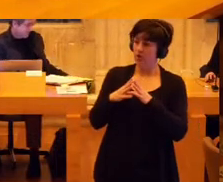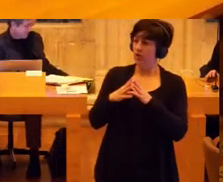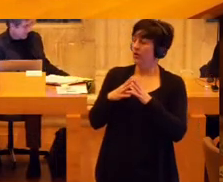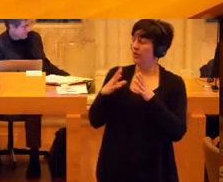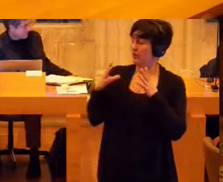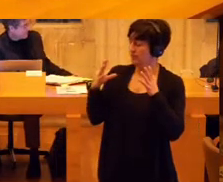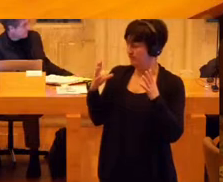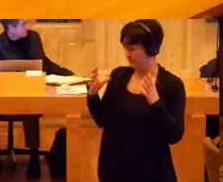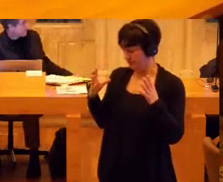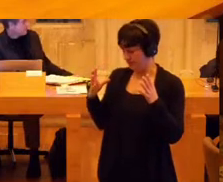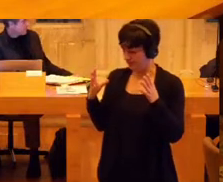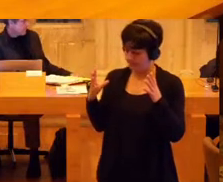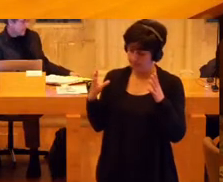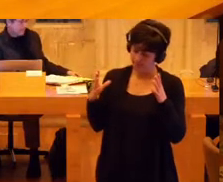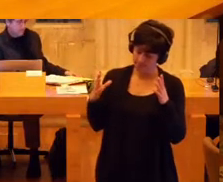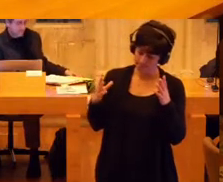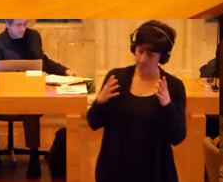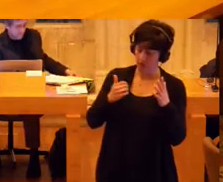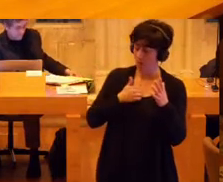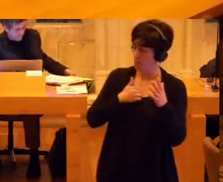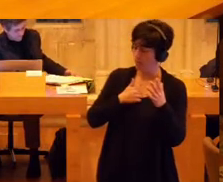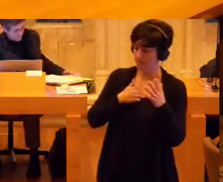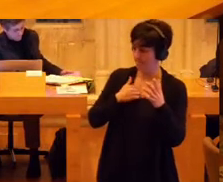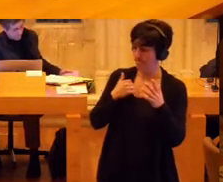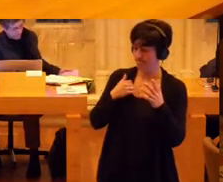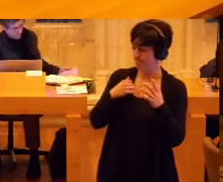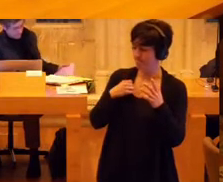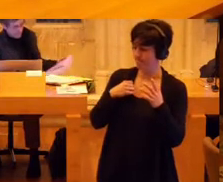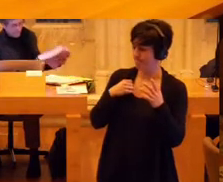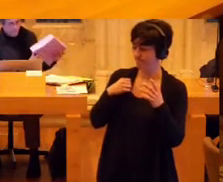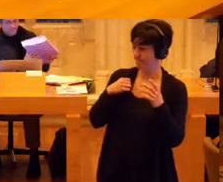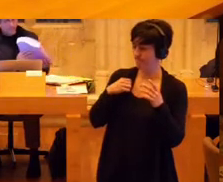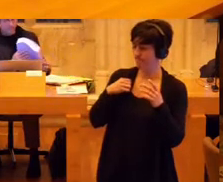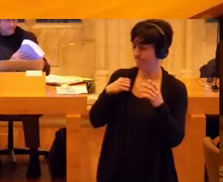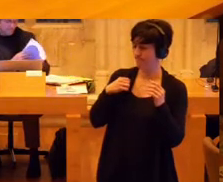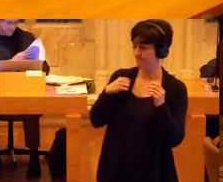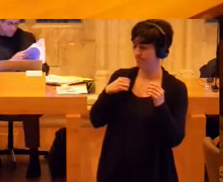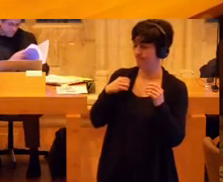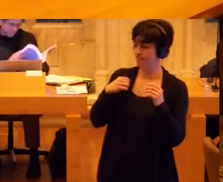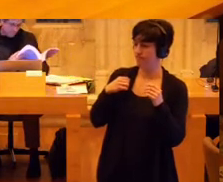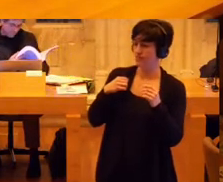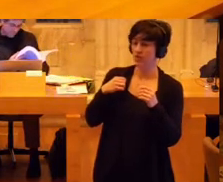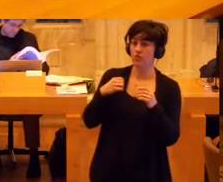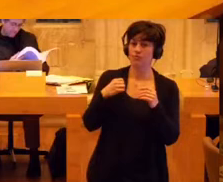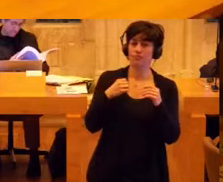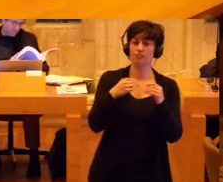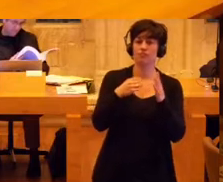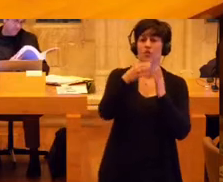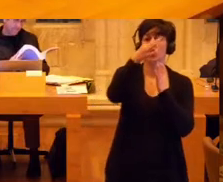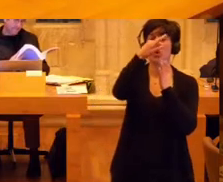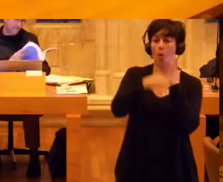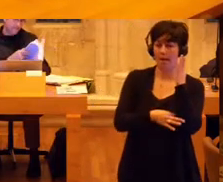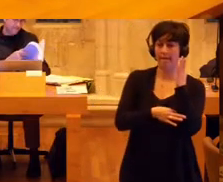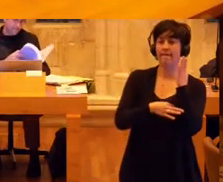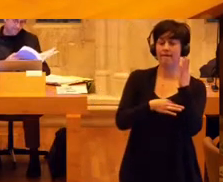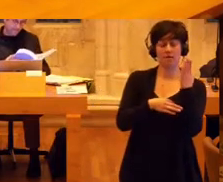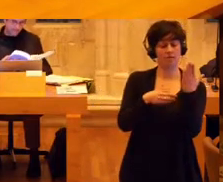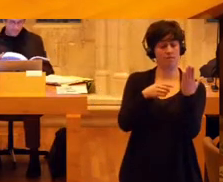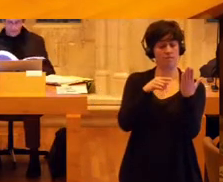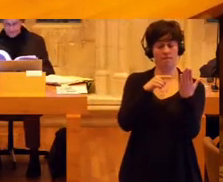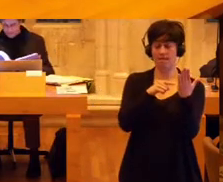Je voudrais réagir au brillant numéro de Caen Mag sur la politique culturelle de la